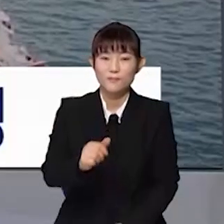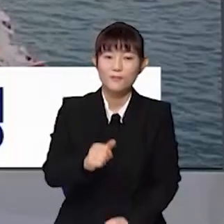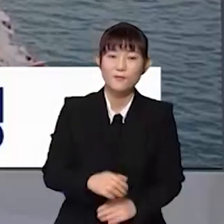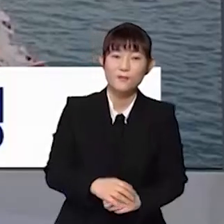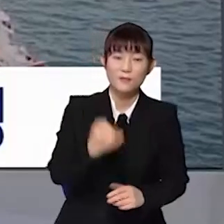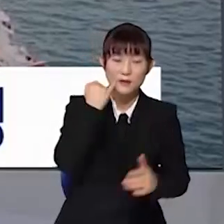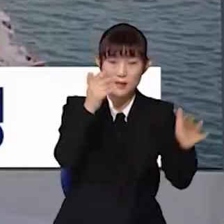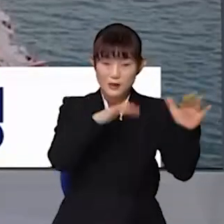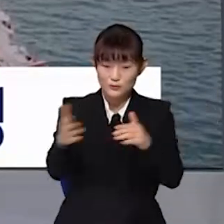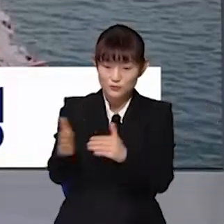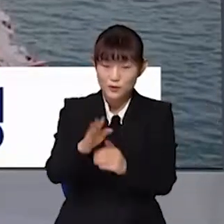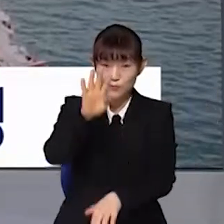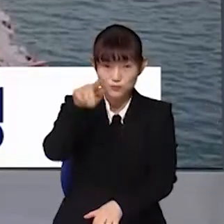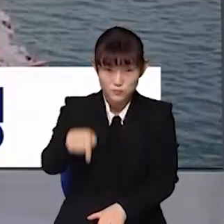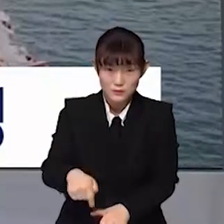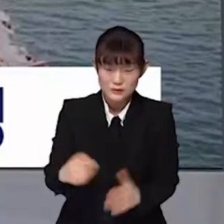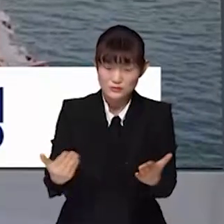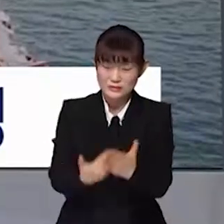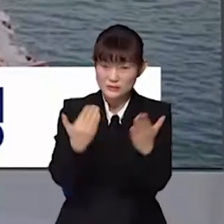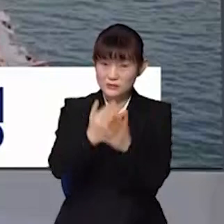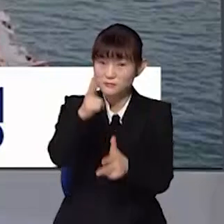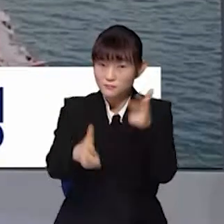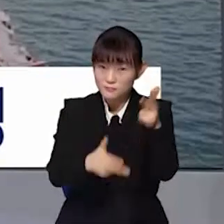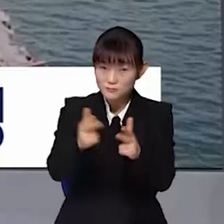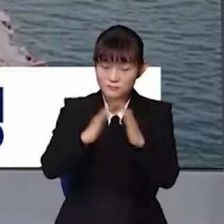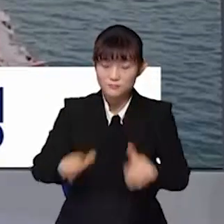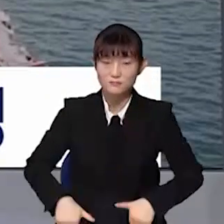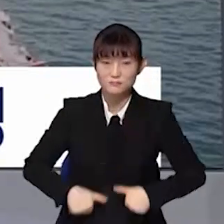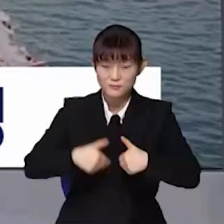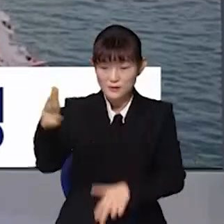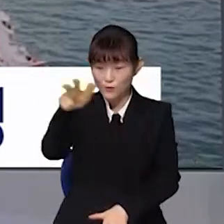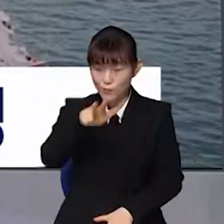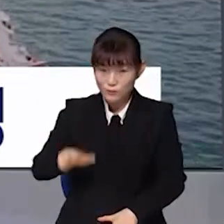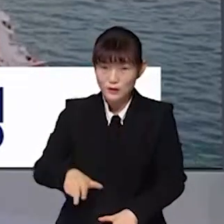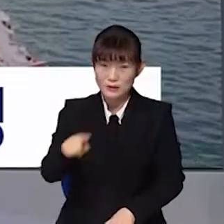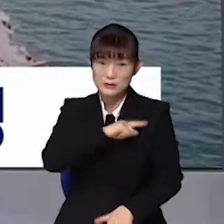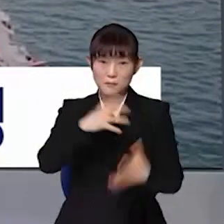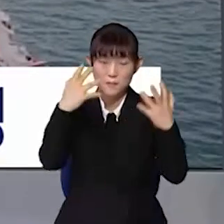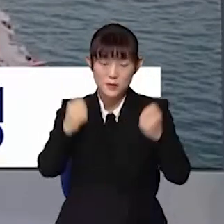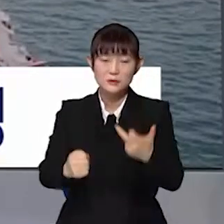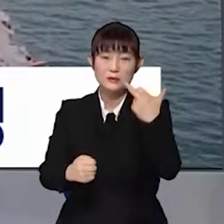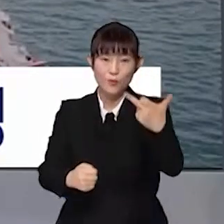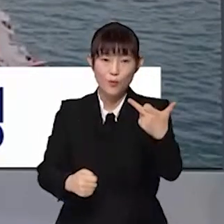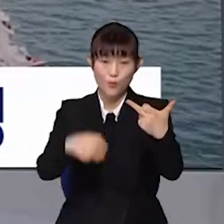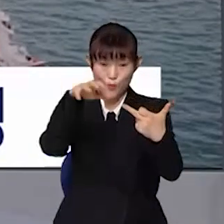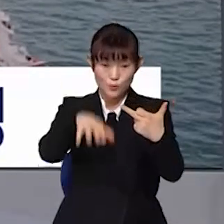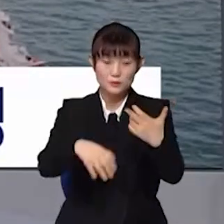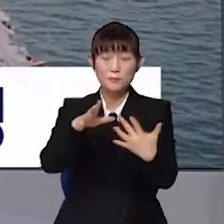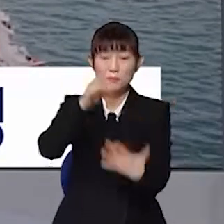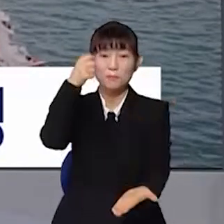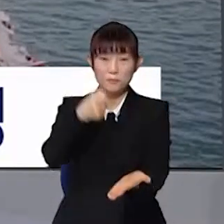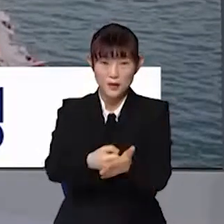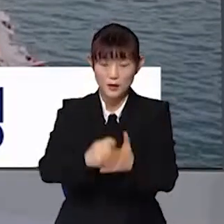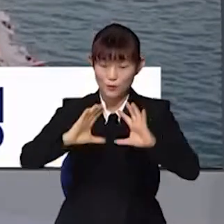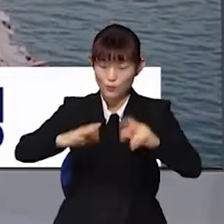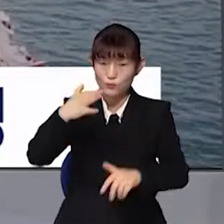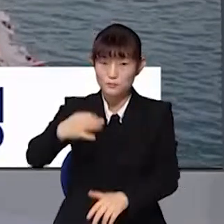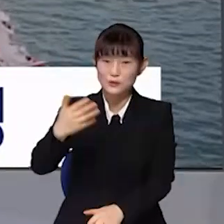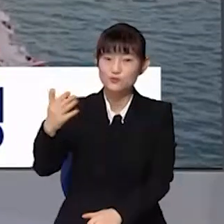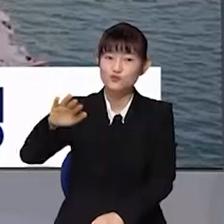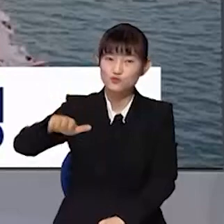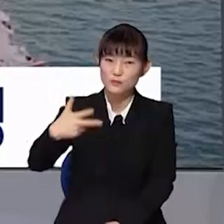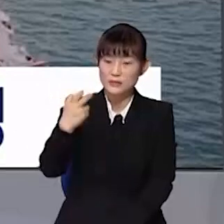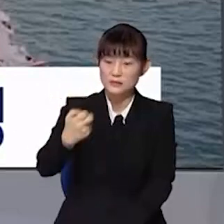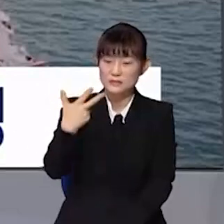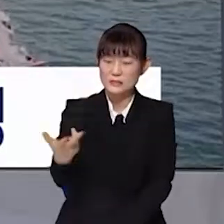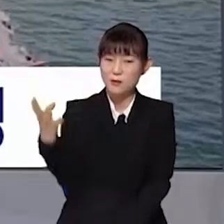해양수산부 어촌 신활력 증진 사업 공모에 전남이 전국에서 가장 많은 17곳이 선정돼 국비 927억